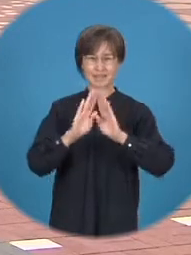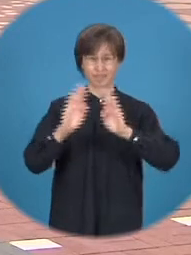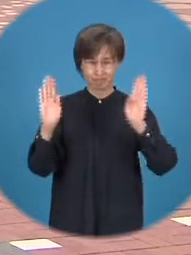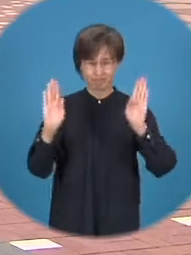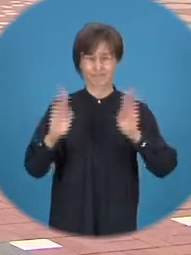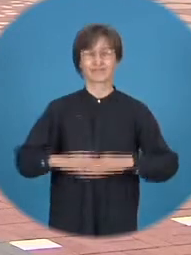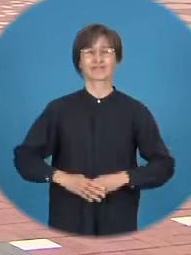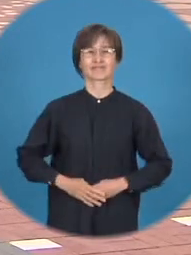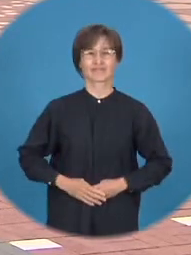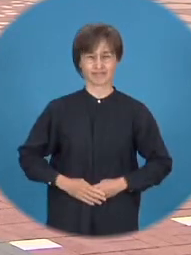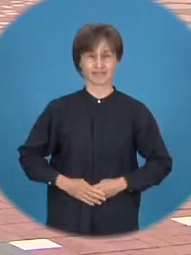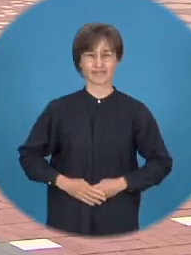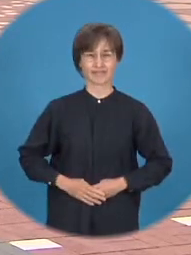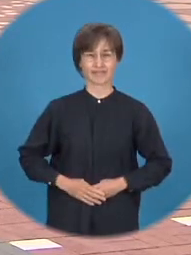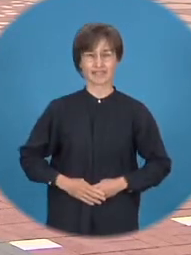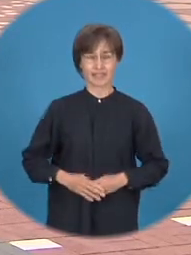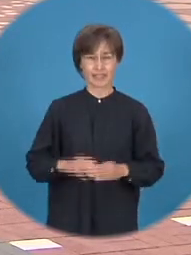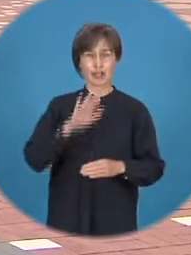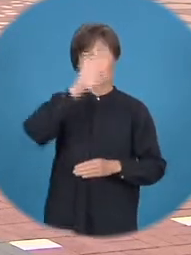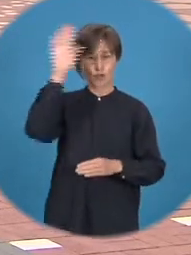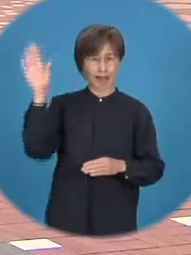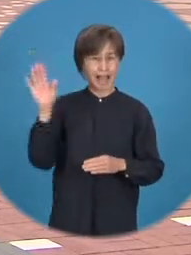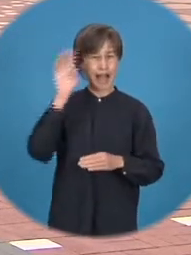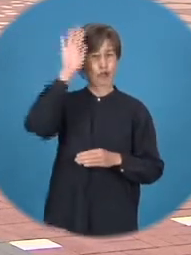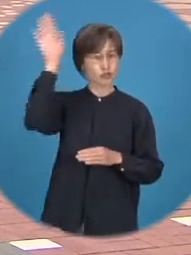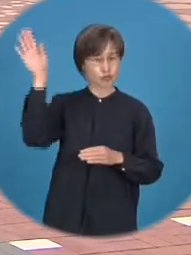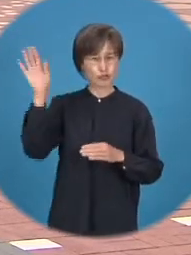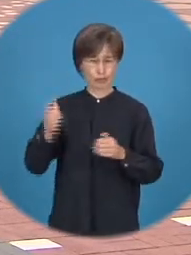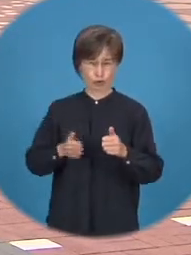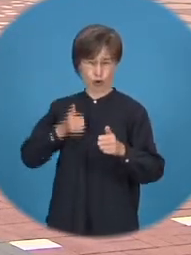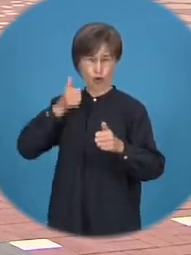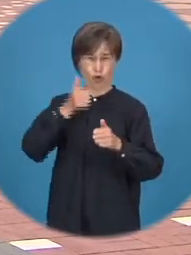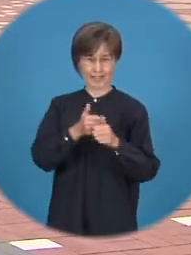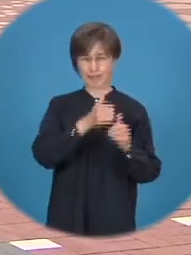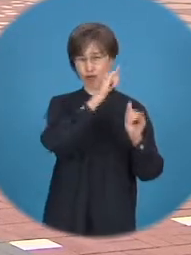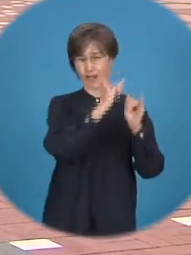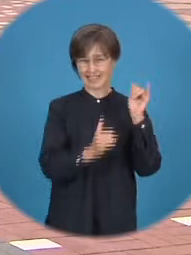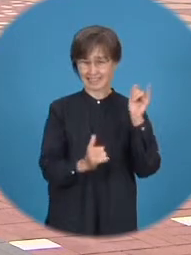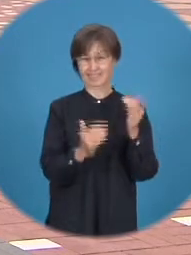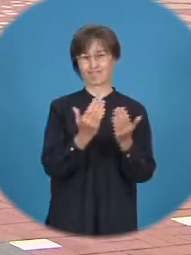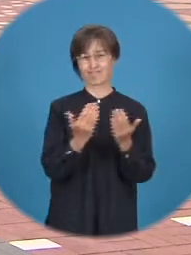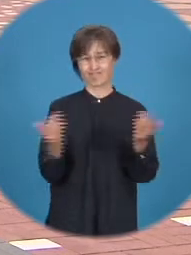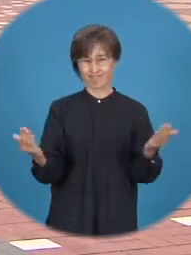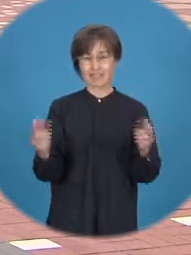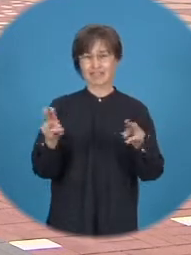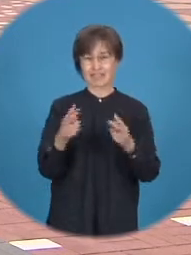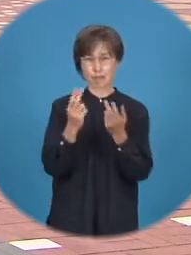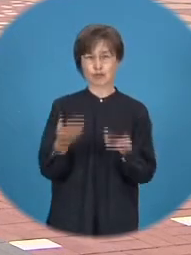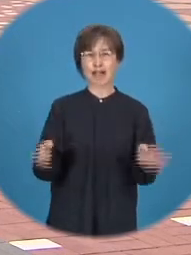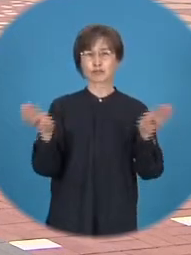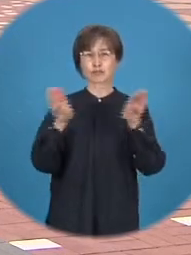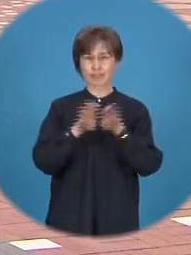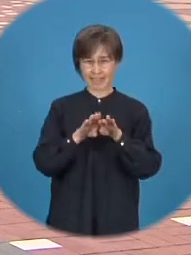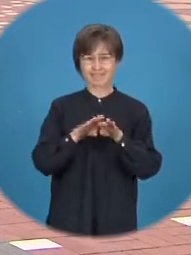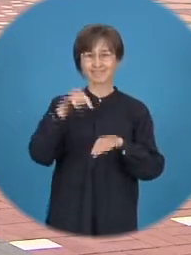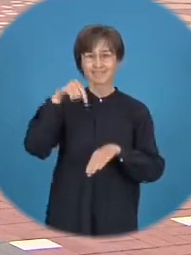先人の空、宇宙への憧れと挑戦の歴史を伝える航空と宇宙の専門博物館